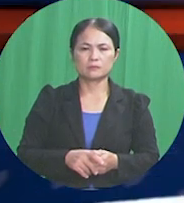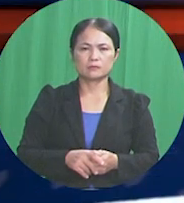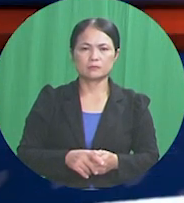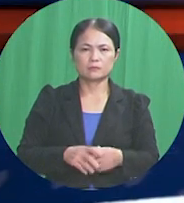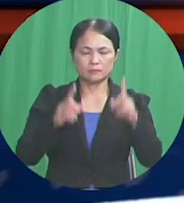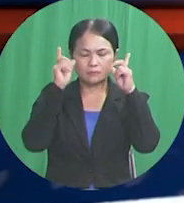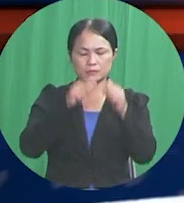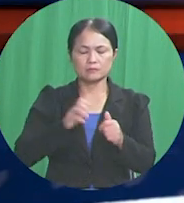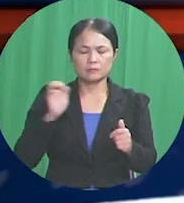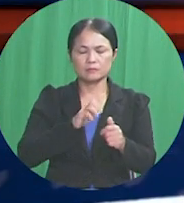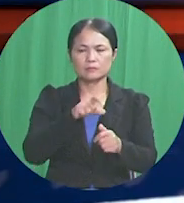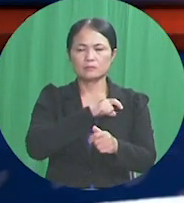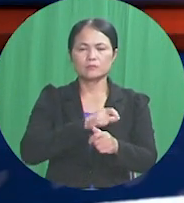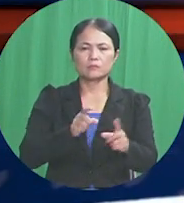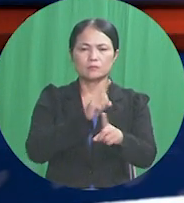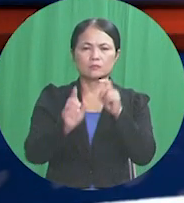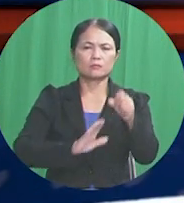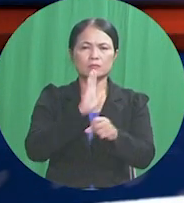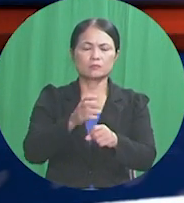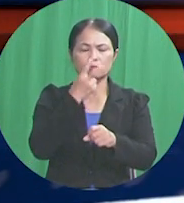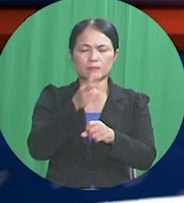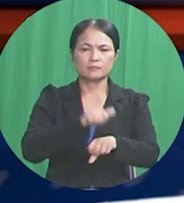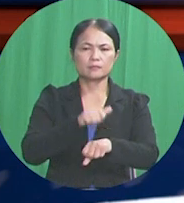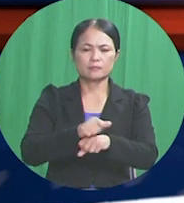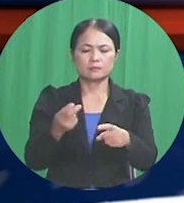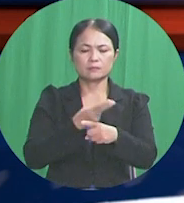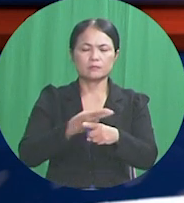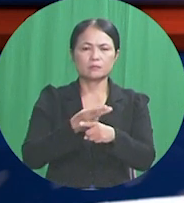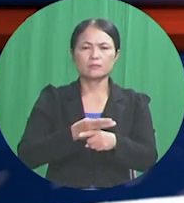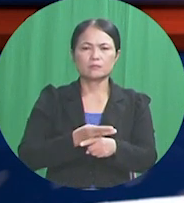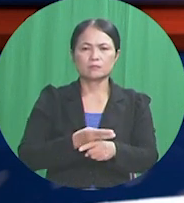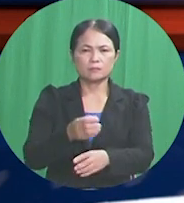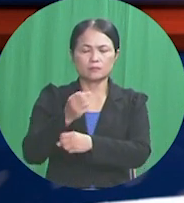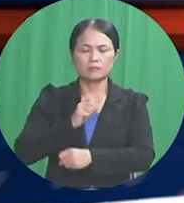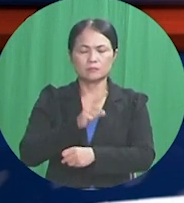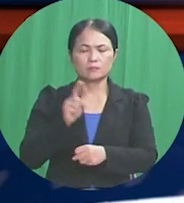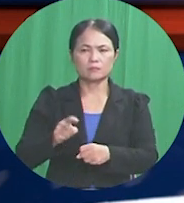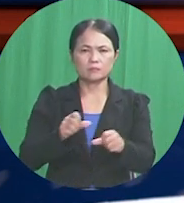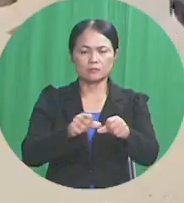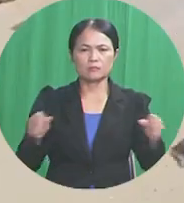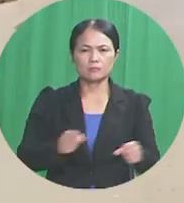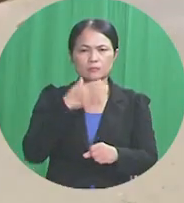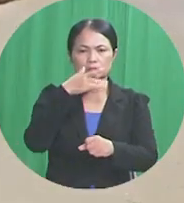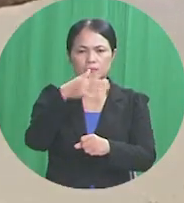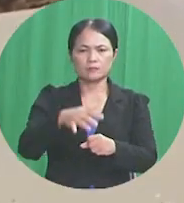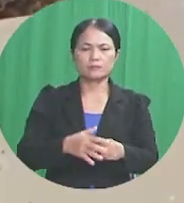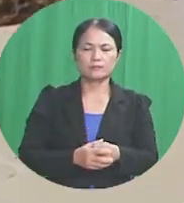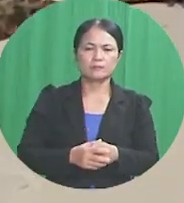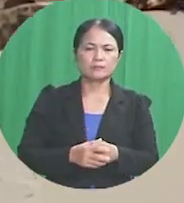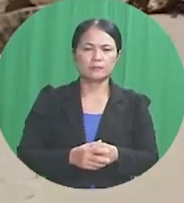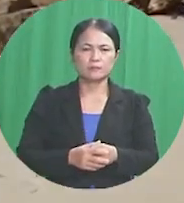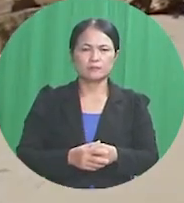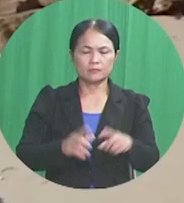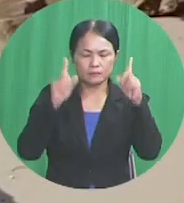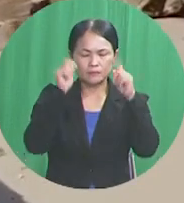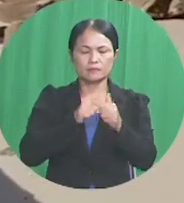ไอ้กูดำจ่าเพ็กได้จอสัวสกตุกนังปีนัดการเงียวึกเวิ้นกำมองโดจมนอนติดดับมุ้ยนึกดำบอลสะหมด